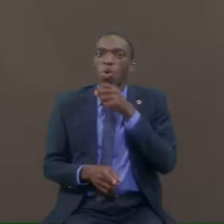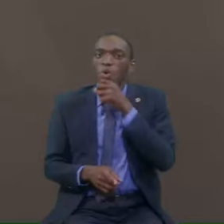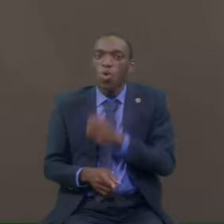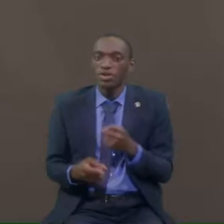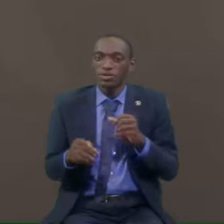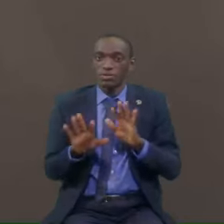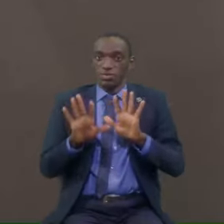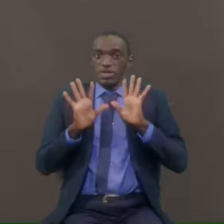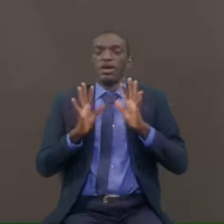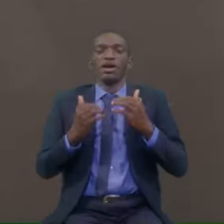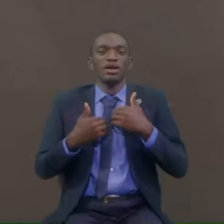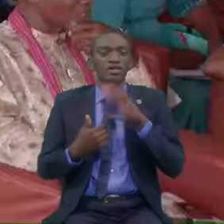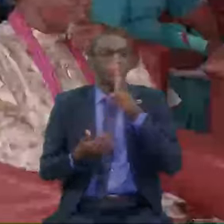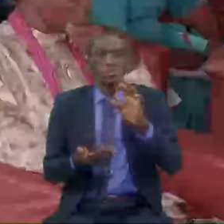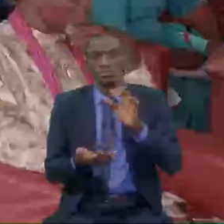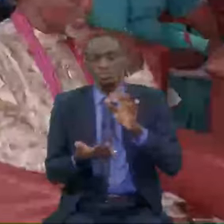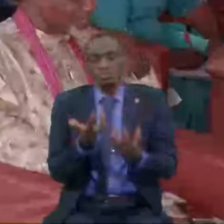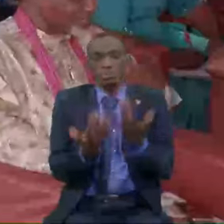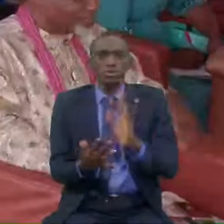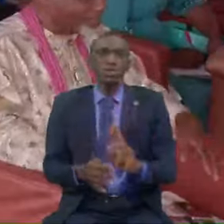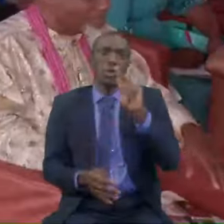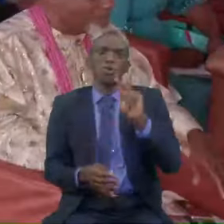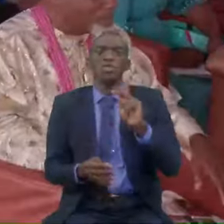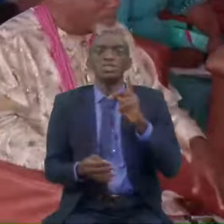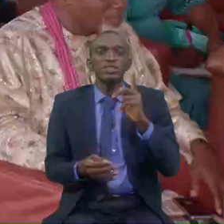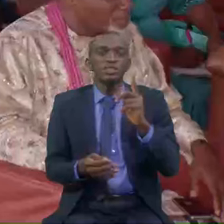L'ancienne crainte sera brûlée de ta vie.